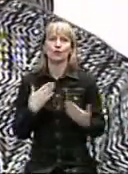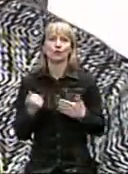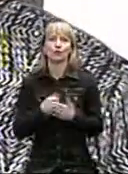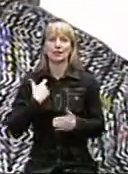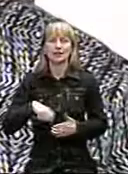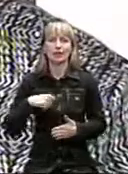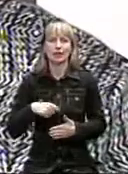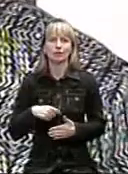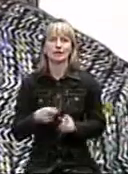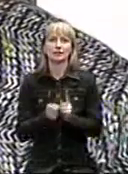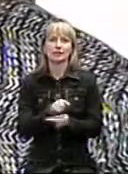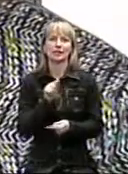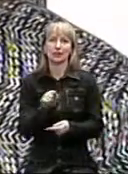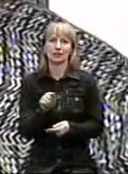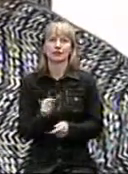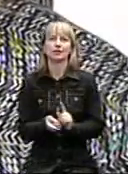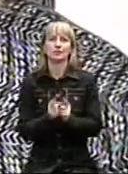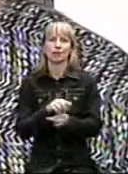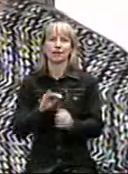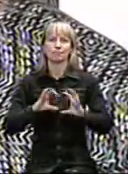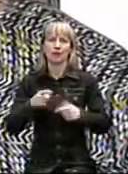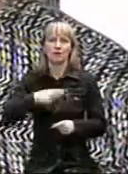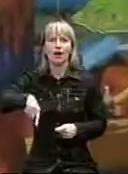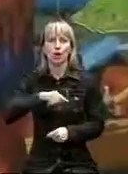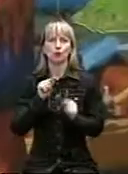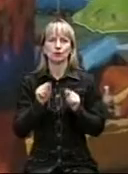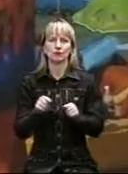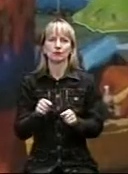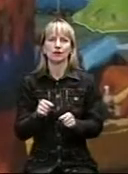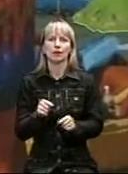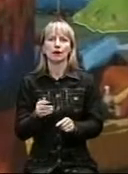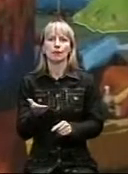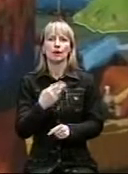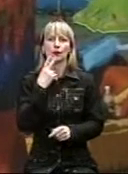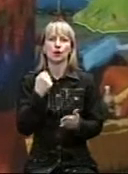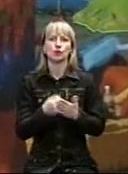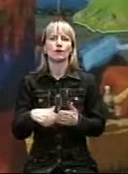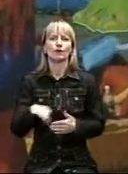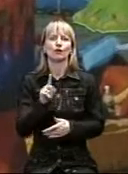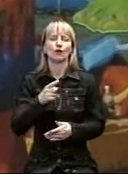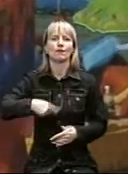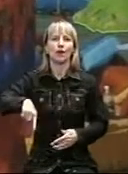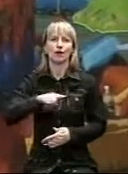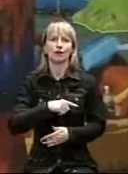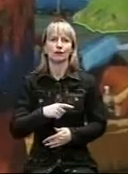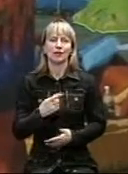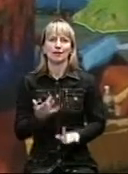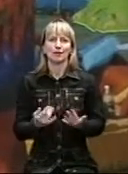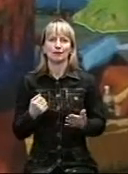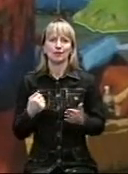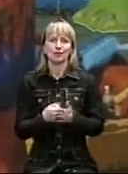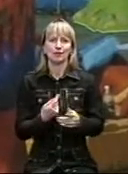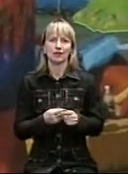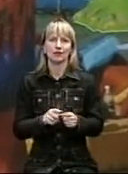себе. Тобто змінишся ти, значить і світ навколо тебе зміниться. Адже ми звикаємо до всього, що навколо, прикипаємо до цього і